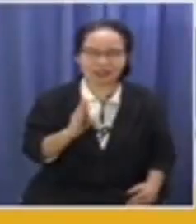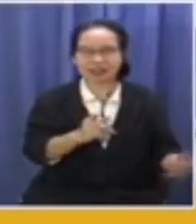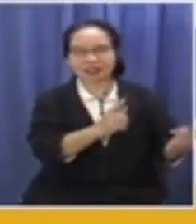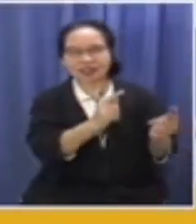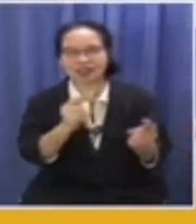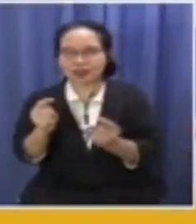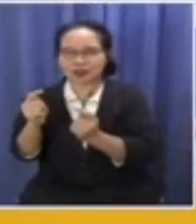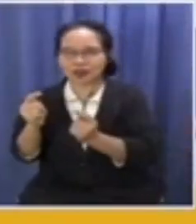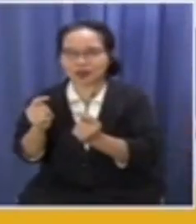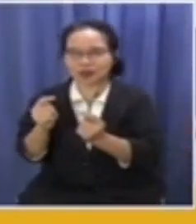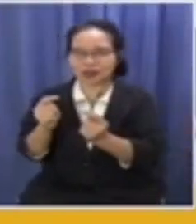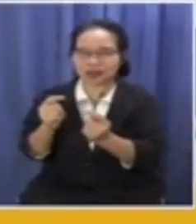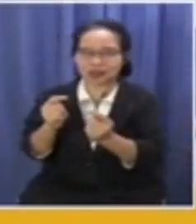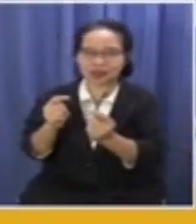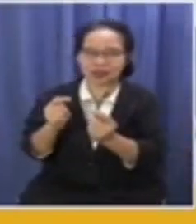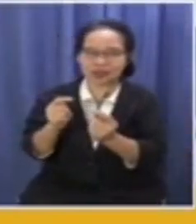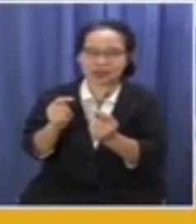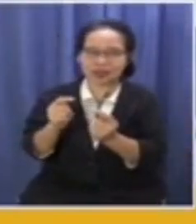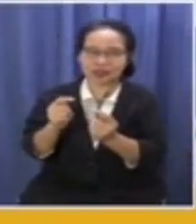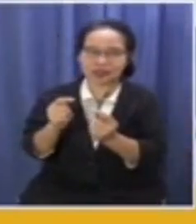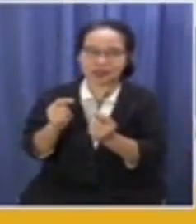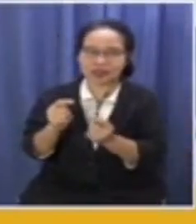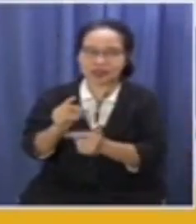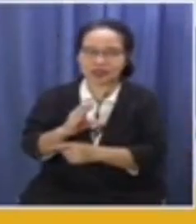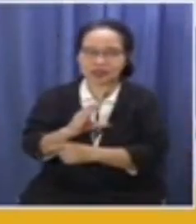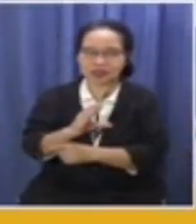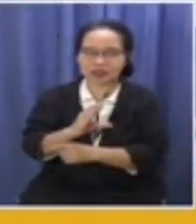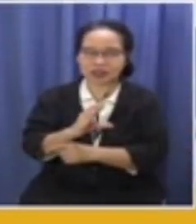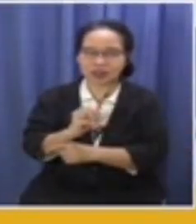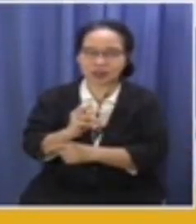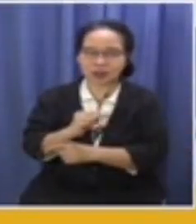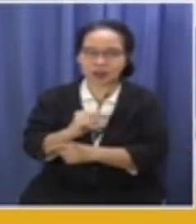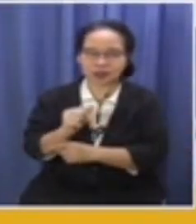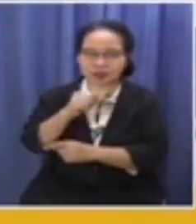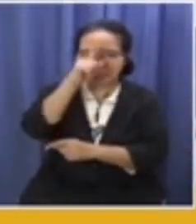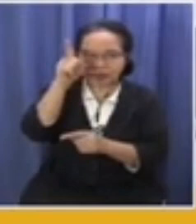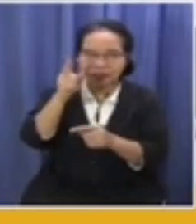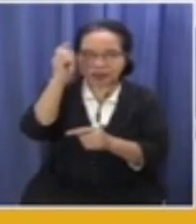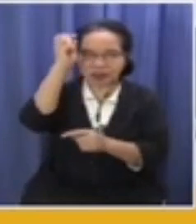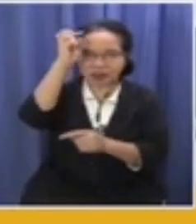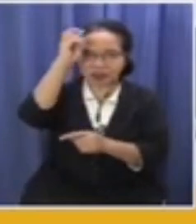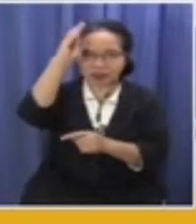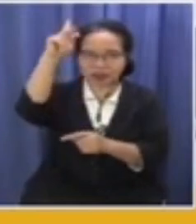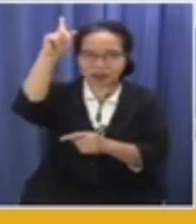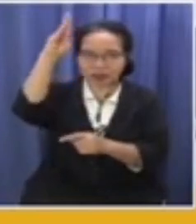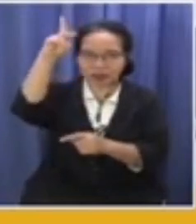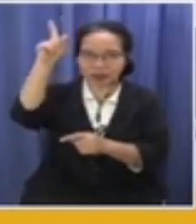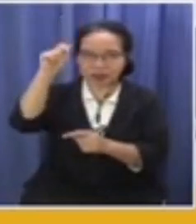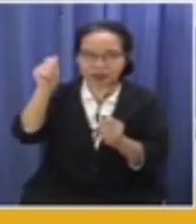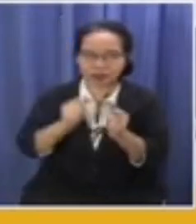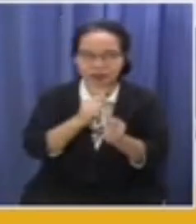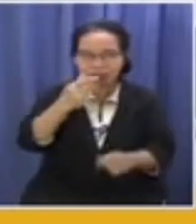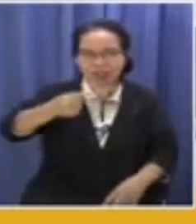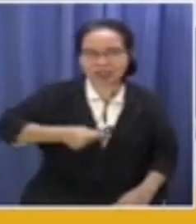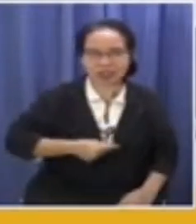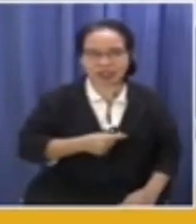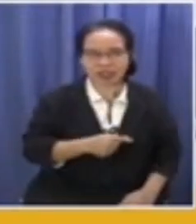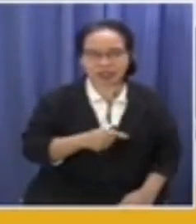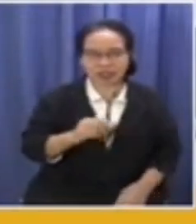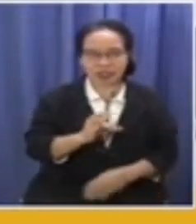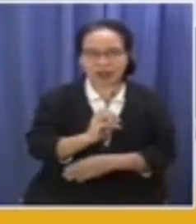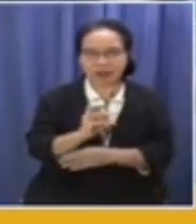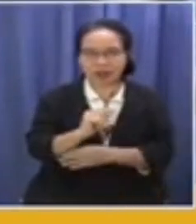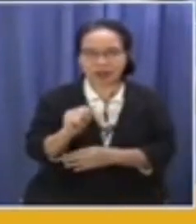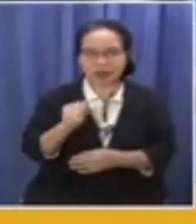tayo sa nen Cambodia nandoon po si kapatid na Rodel Blaza kasama ng ating mga panauhin Cambodia go